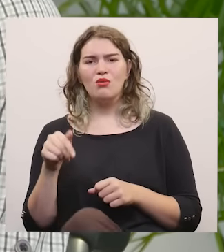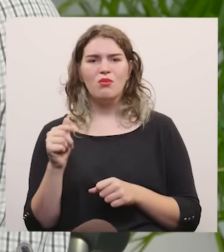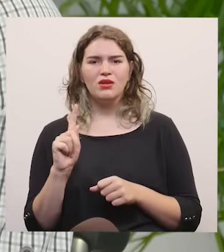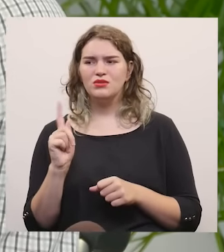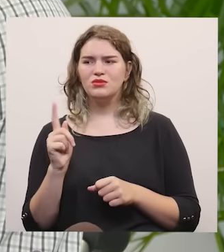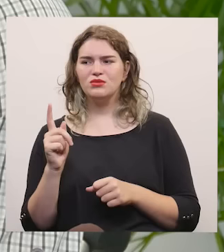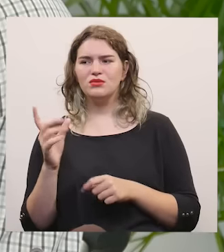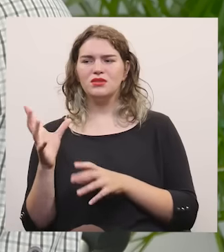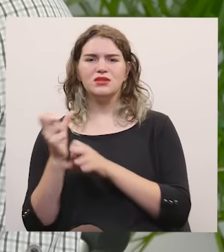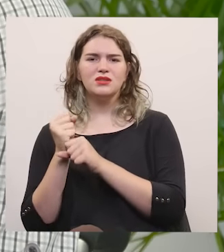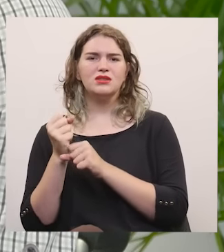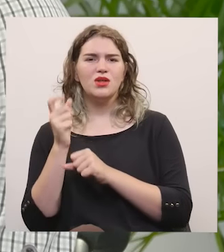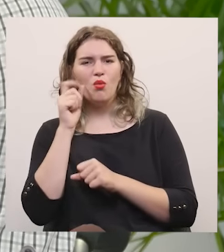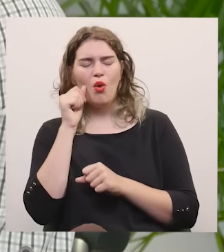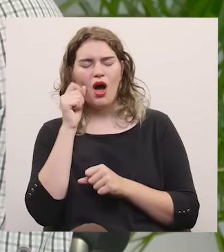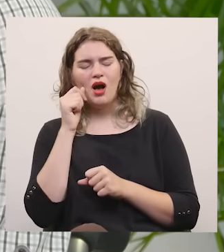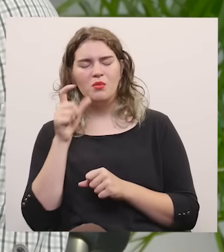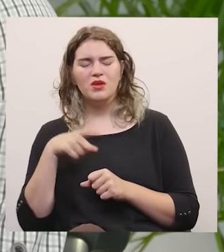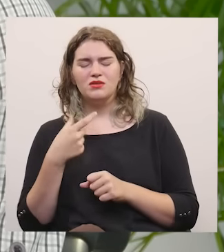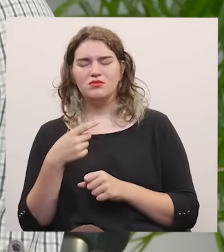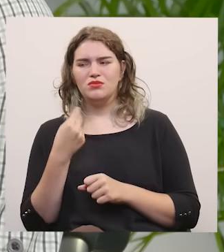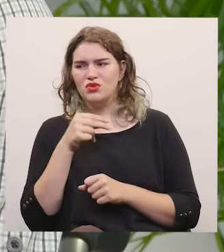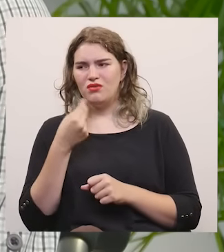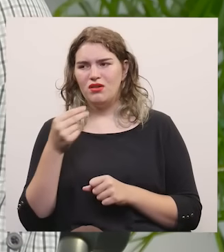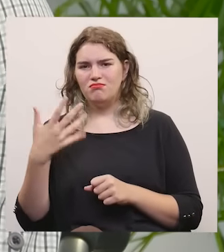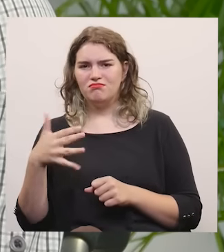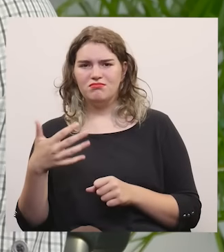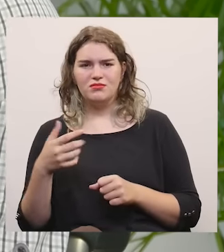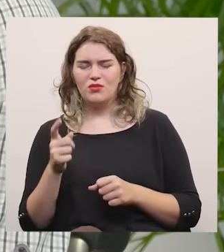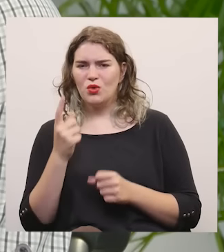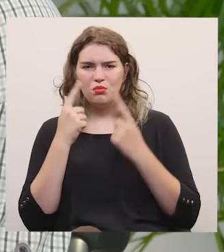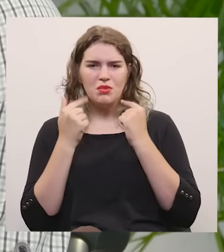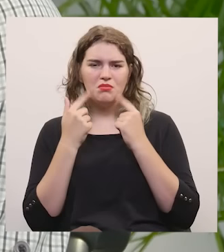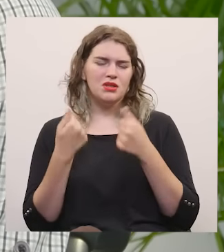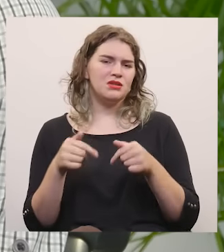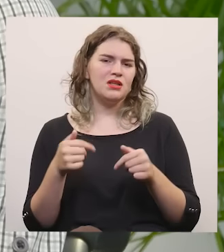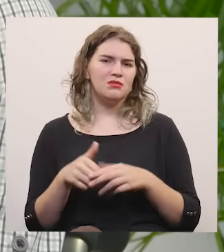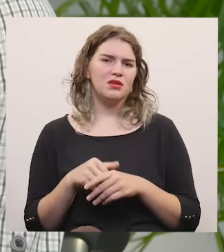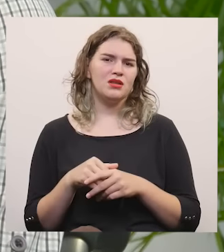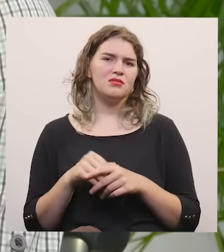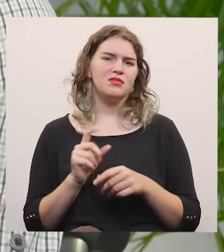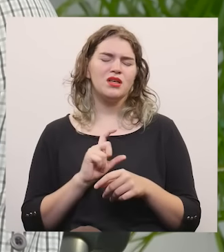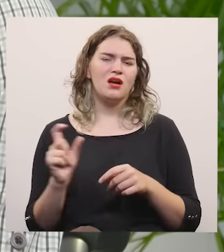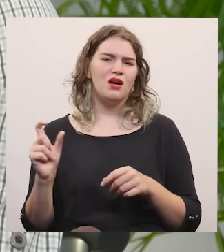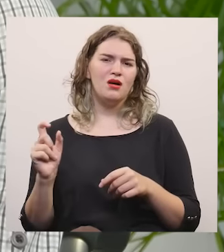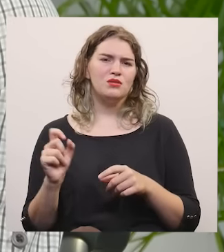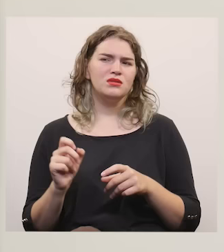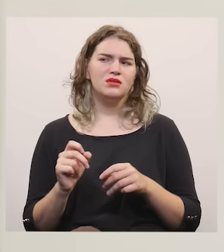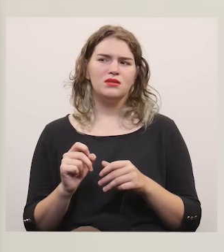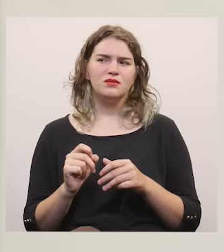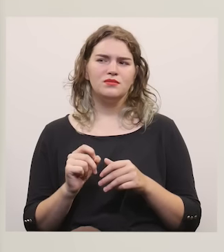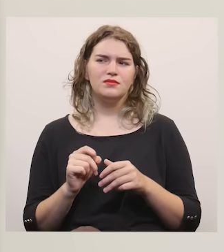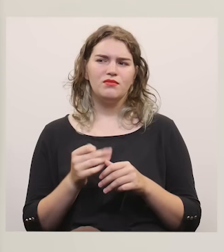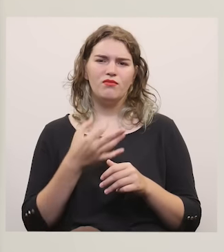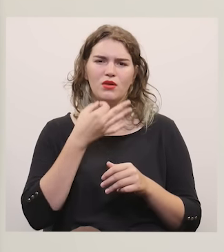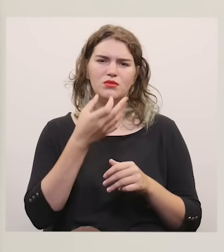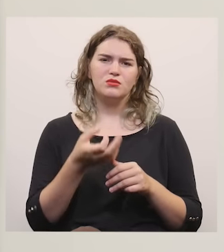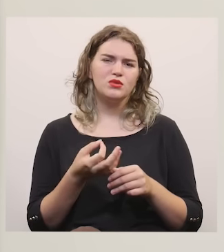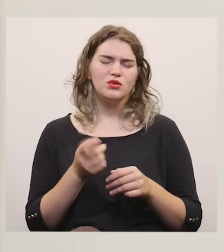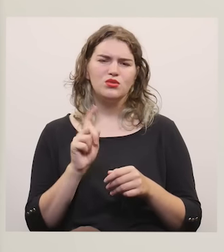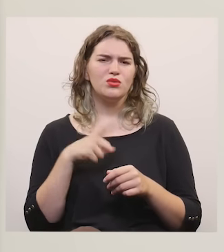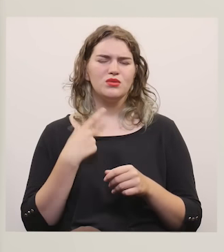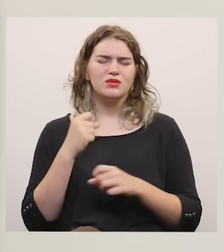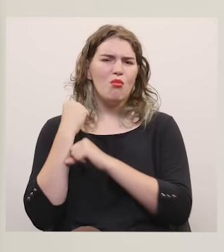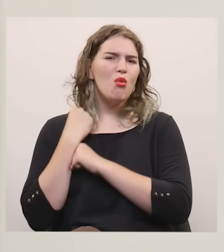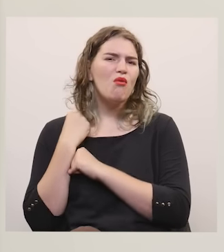acum, să nu depinzi de nimeni, este ceva extraordinar. Nu mă plâng de absolut nimic, pentru că v-am spus. Claudia, nu ți